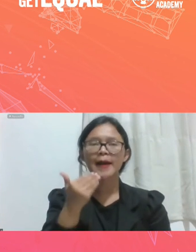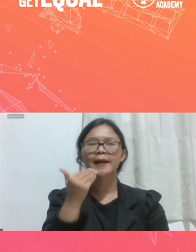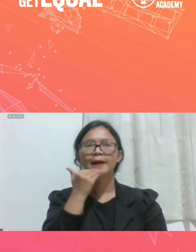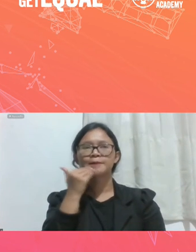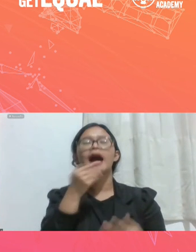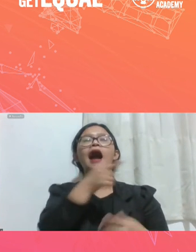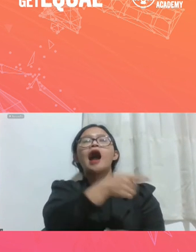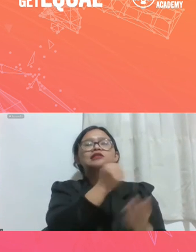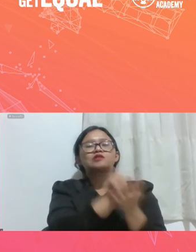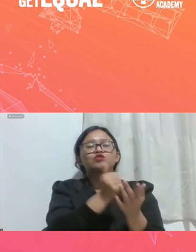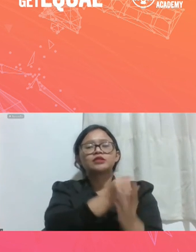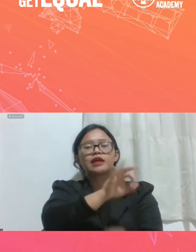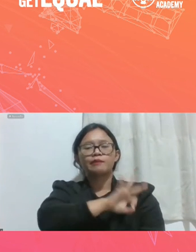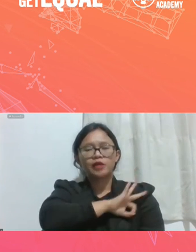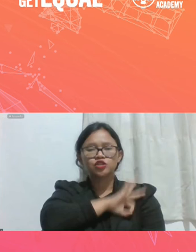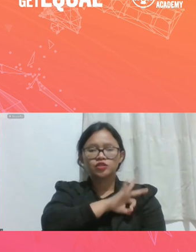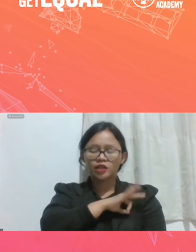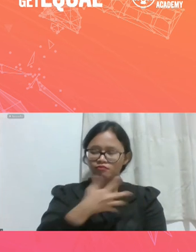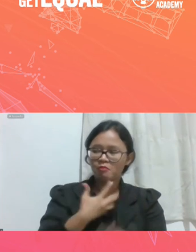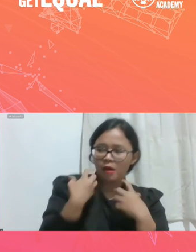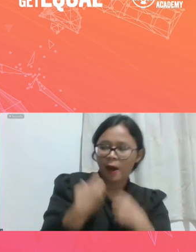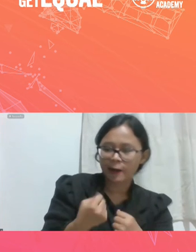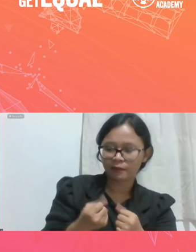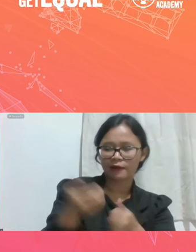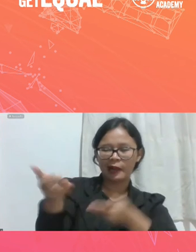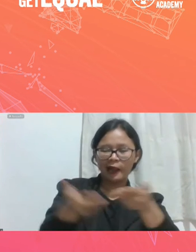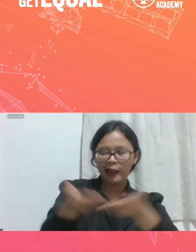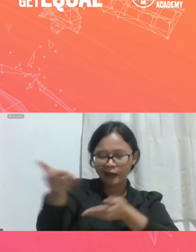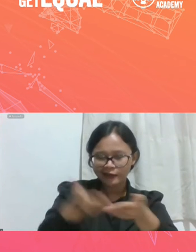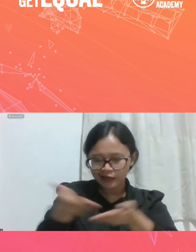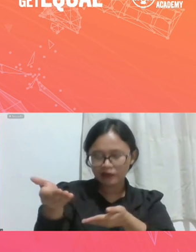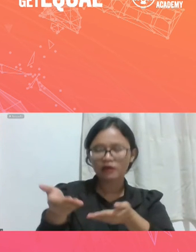Presiden untuk memastikan semua layanan